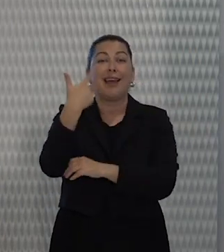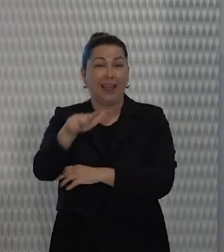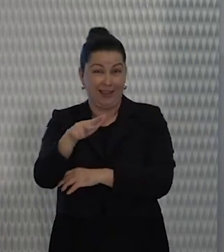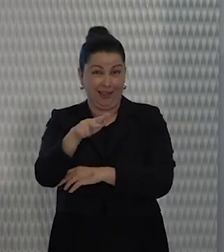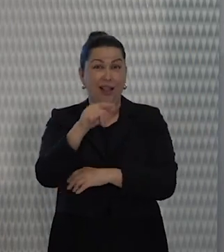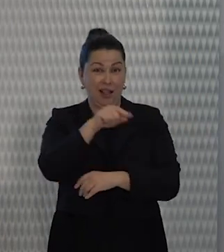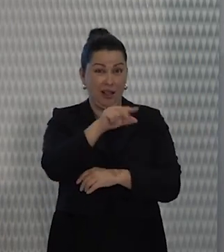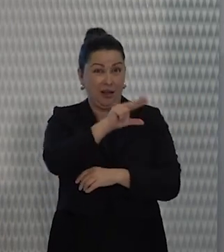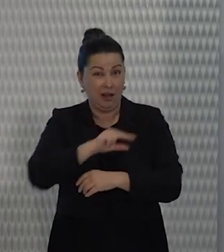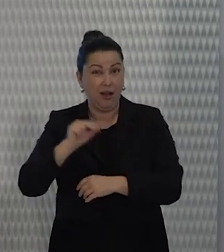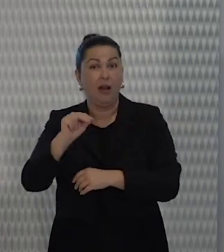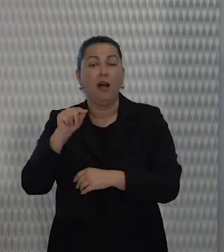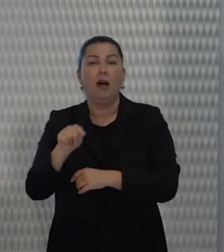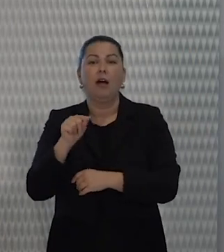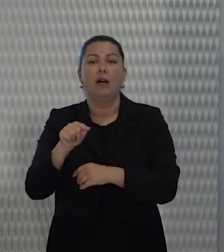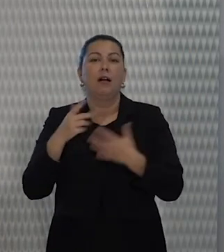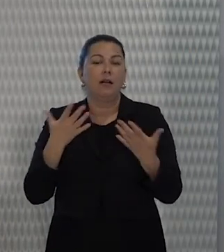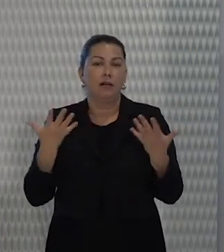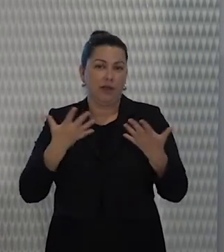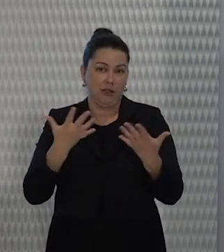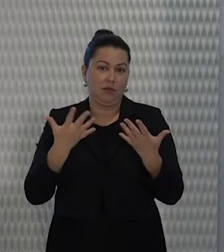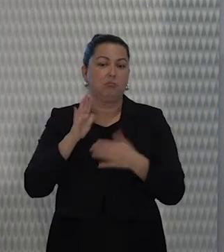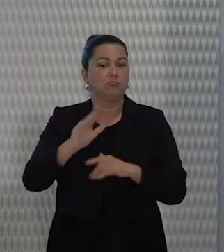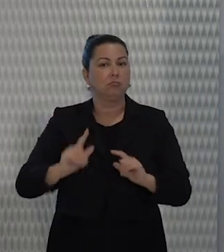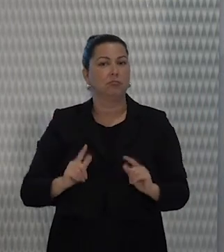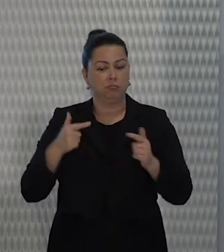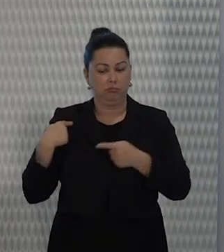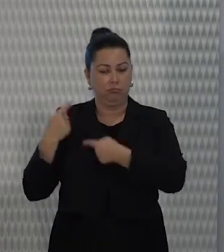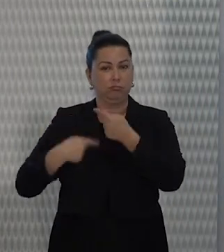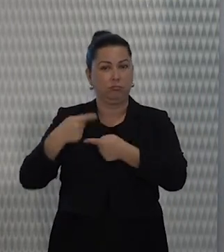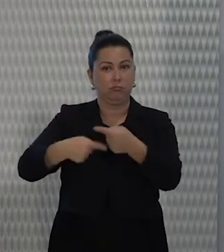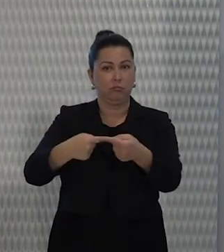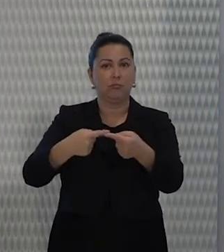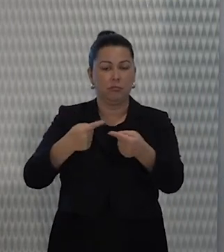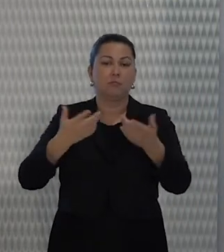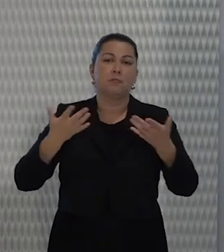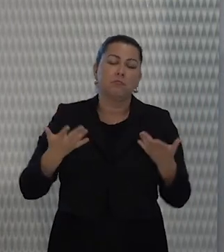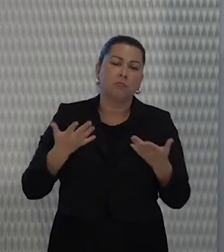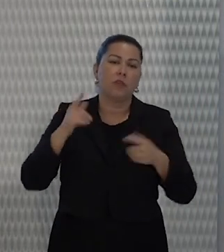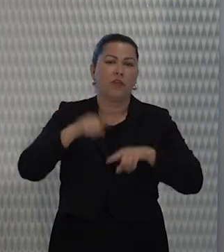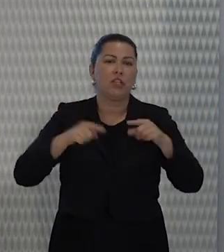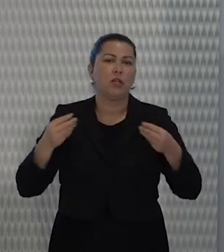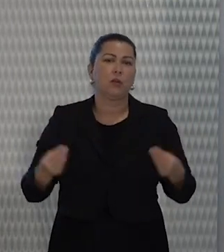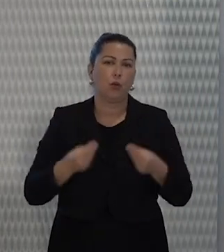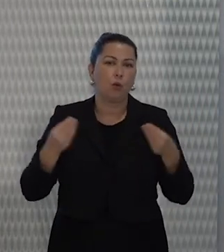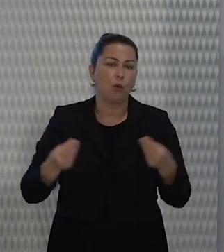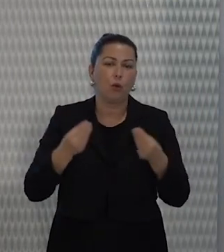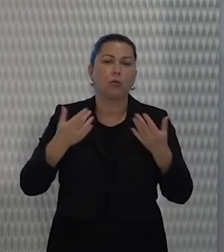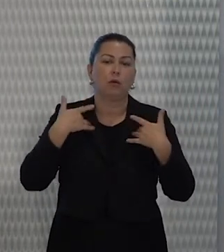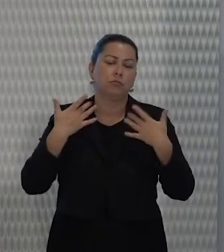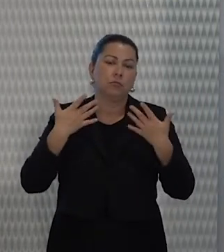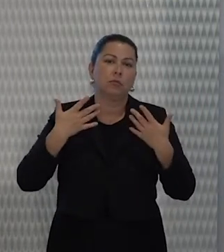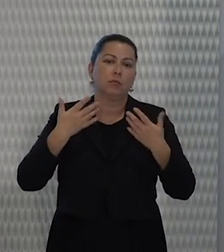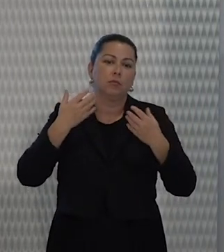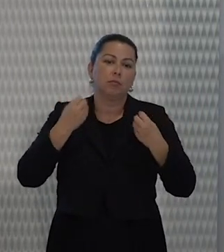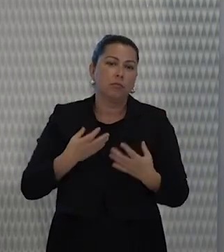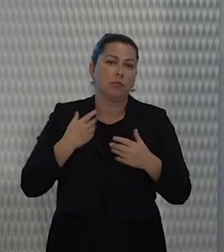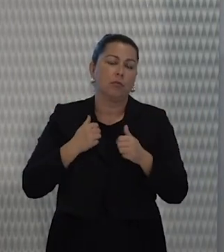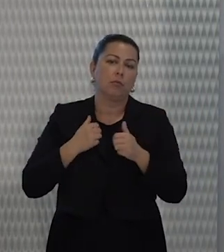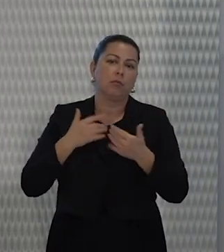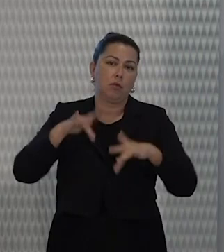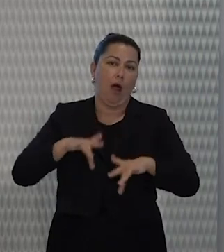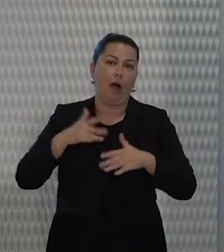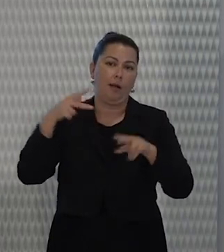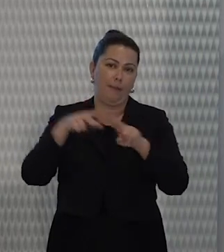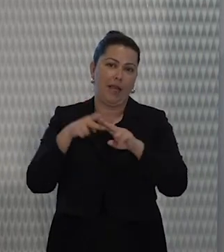haben, erhalten im Laufe ihres Lebens irgendwann einmal, aus welchem Grund immer, eine Behinderung,